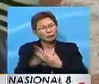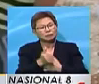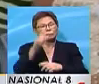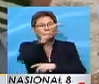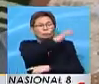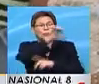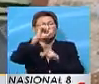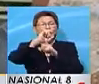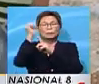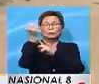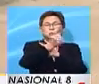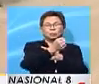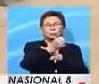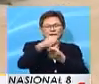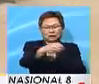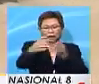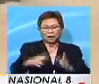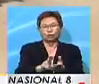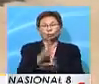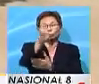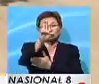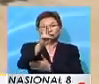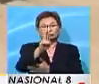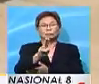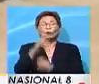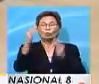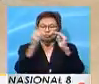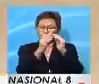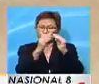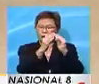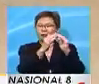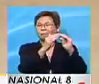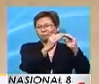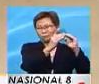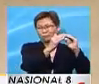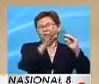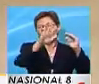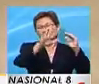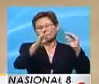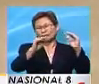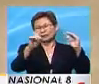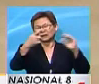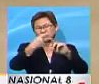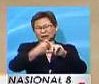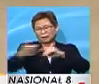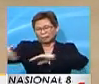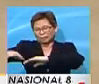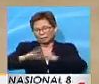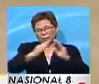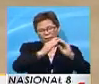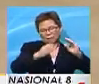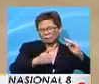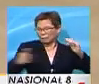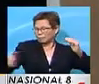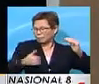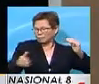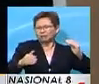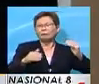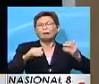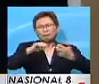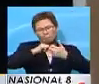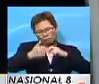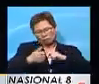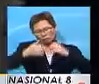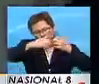persatuan nelayan Terengganu Utara ahman bakar yang rumahnya hanya kira-kira 5 met dari pantai mengakui masalah hakisan